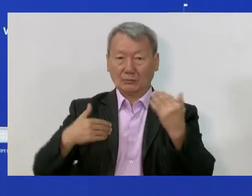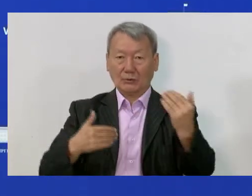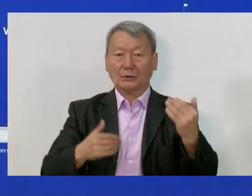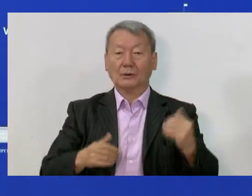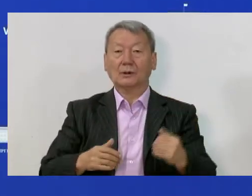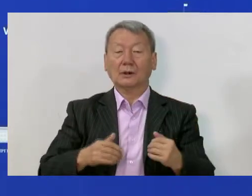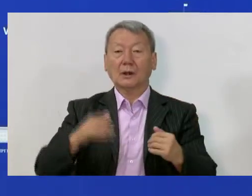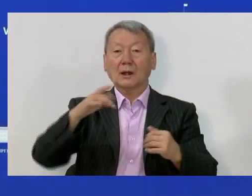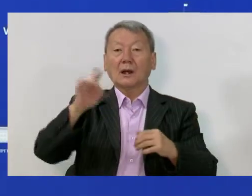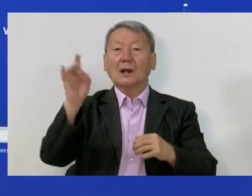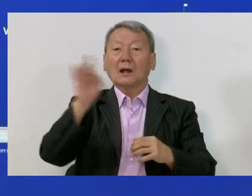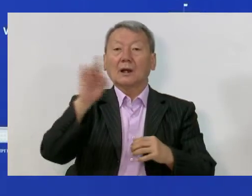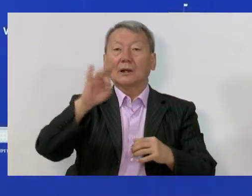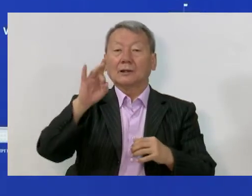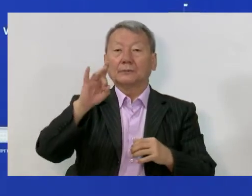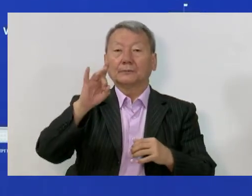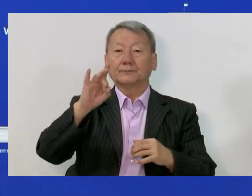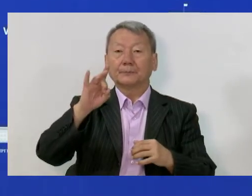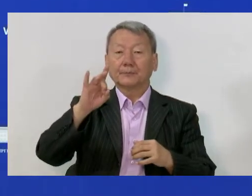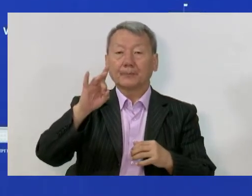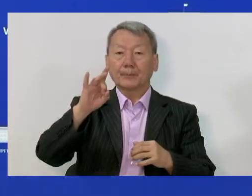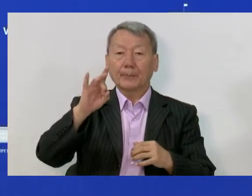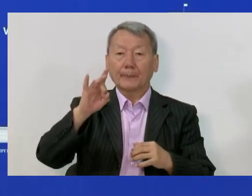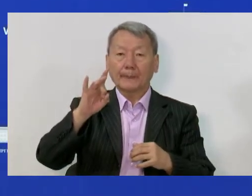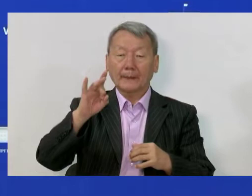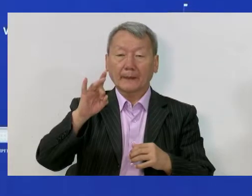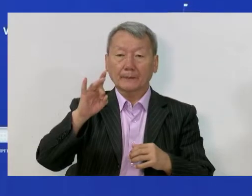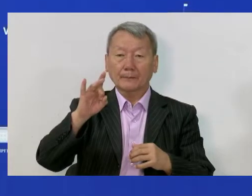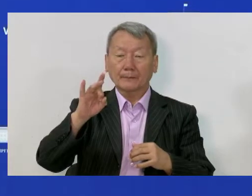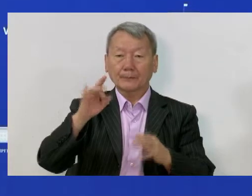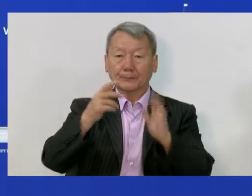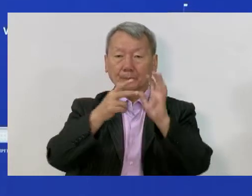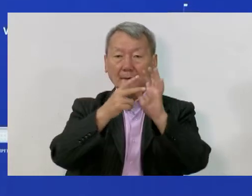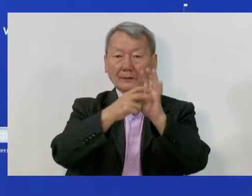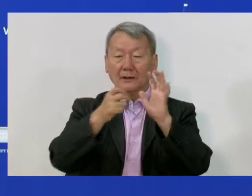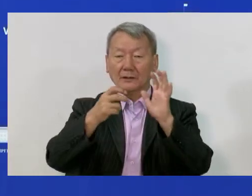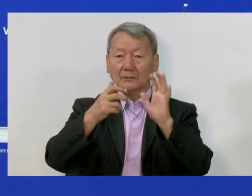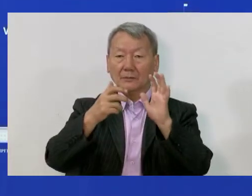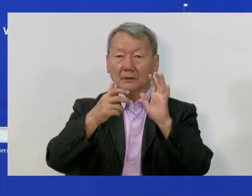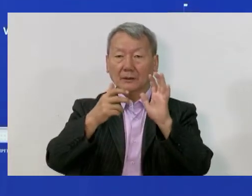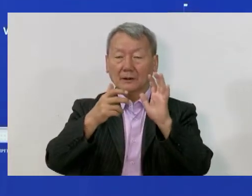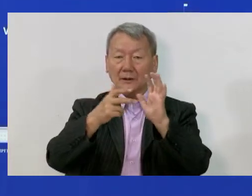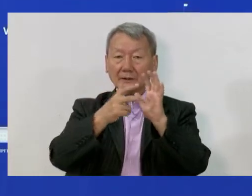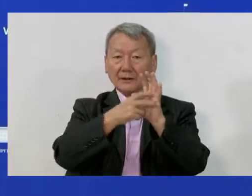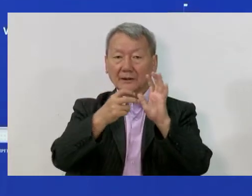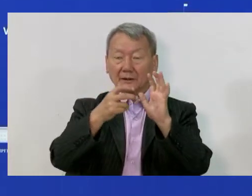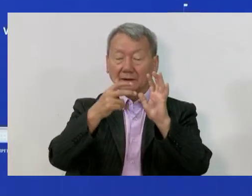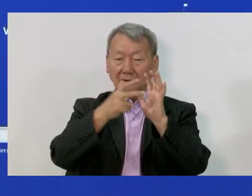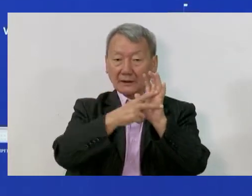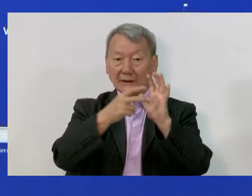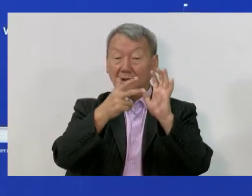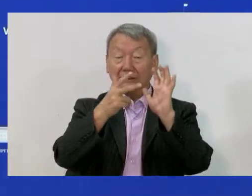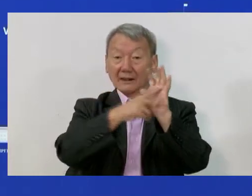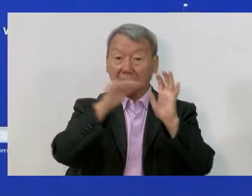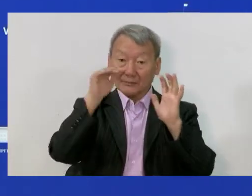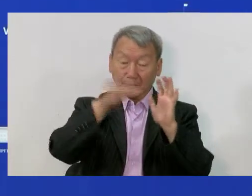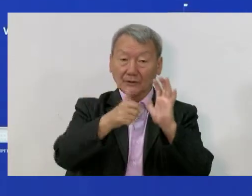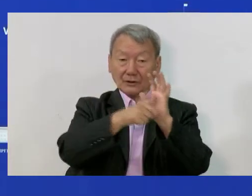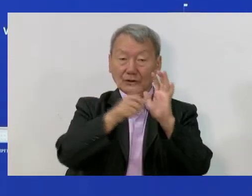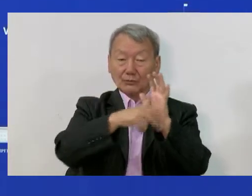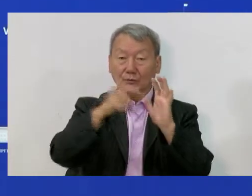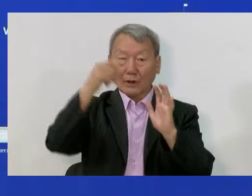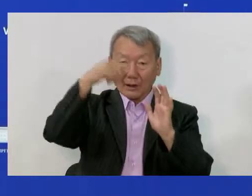Республика бойынша 8 966 бейтап стационарларда дарланып жатады.